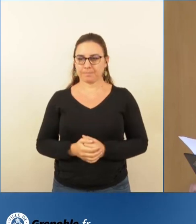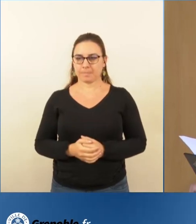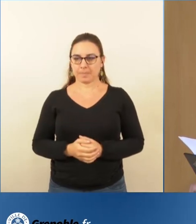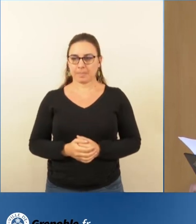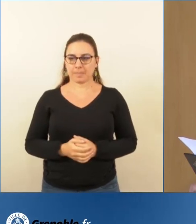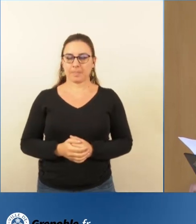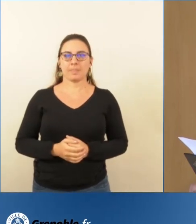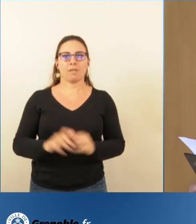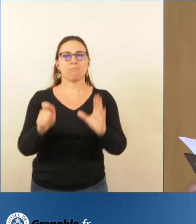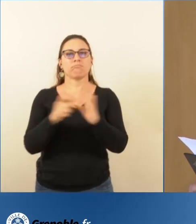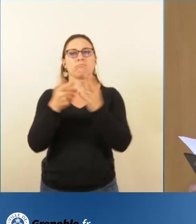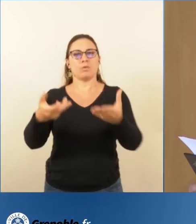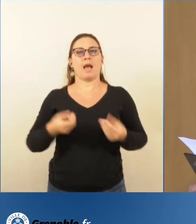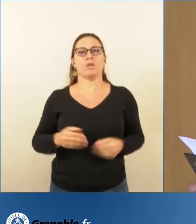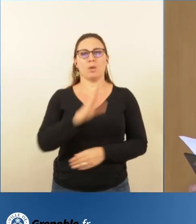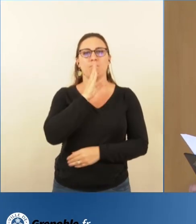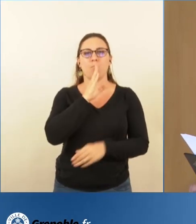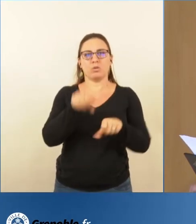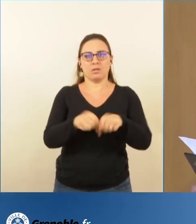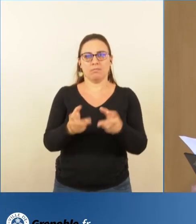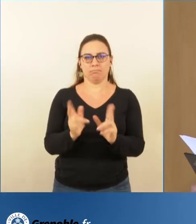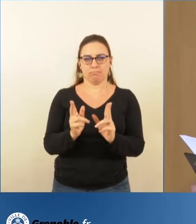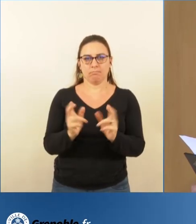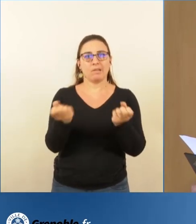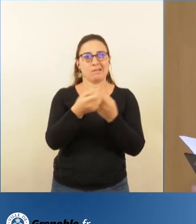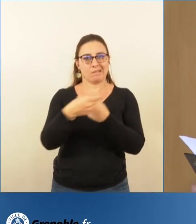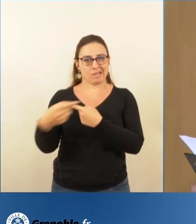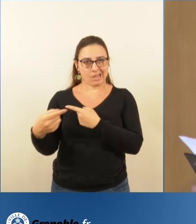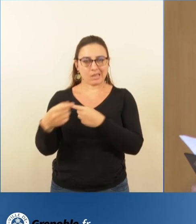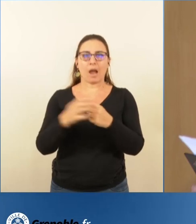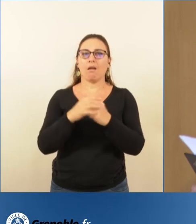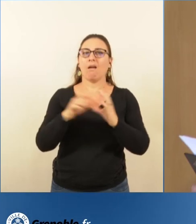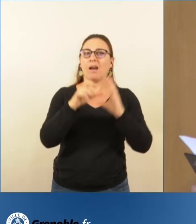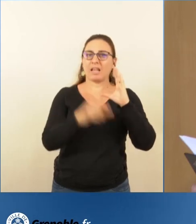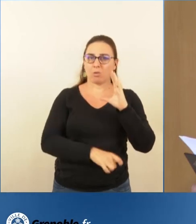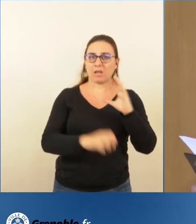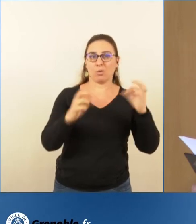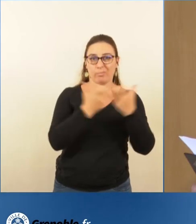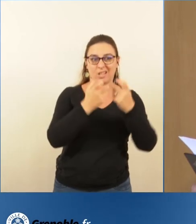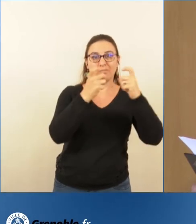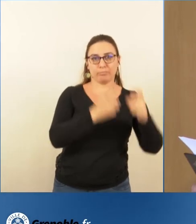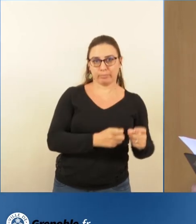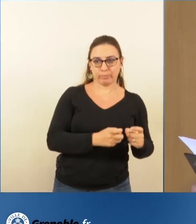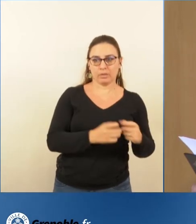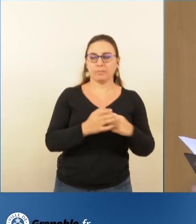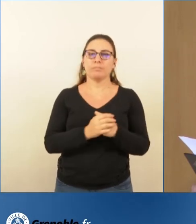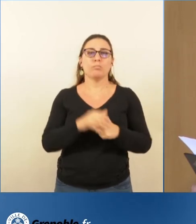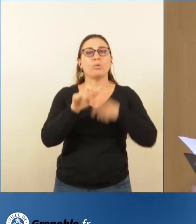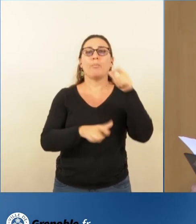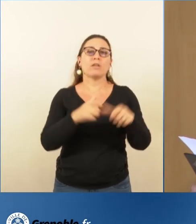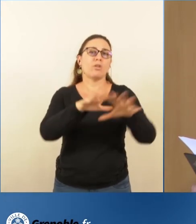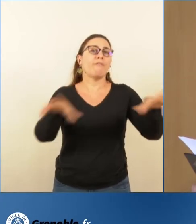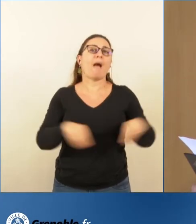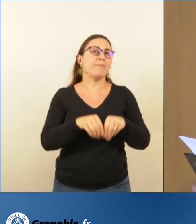pour le temps de l'accueil périscolaire méridien conduisant une diminution du coût de la restauration donc pour les familles usagères